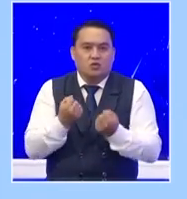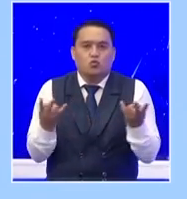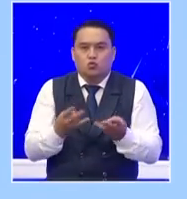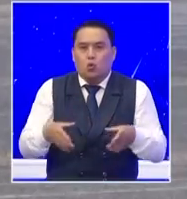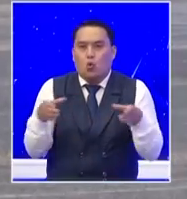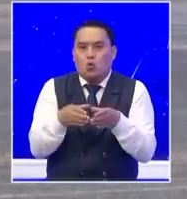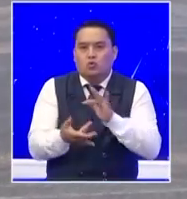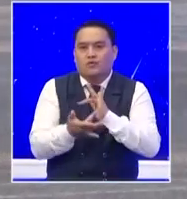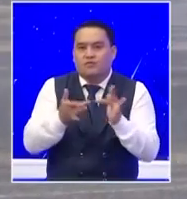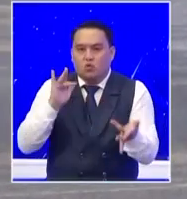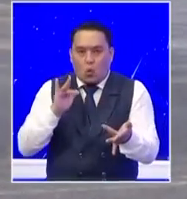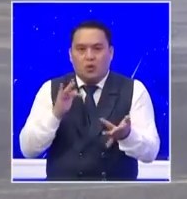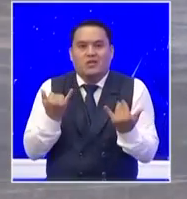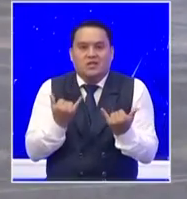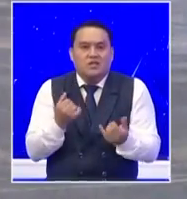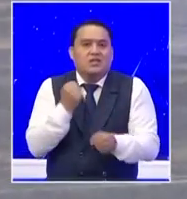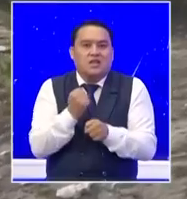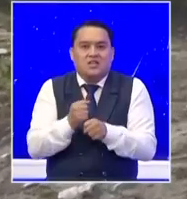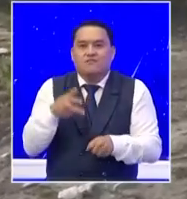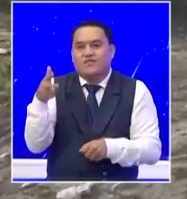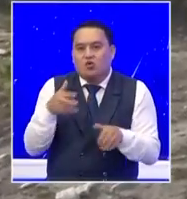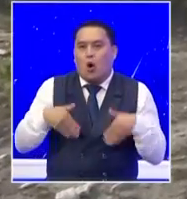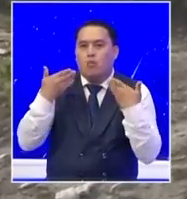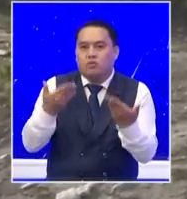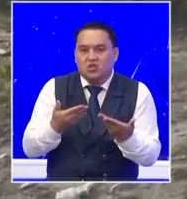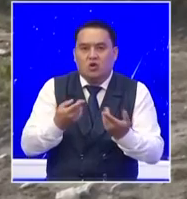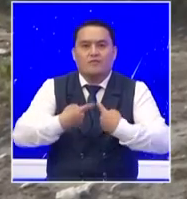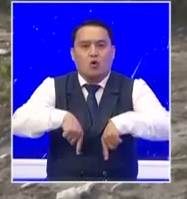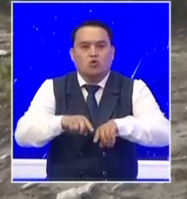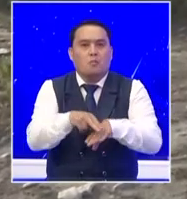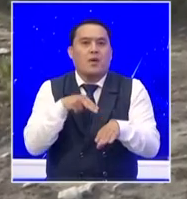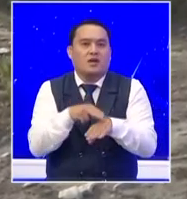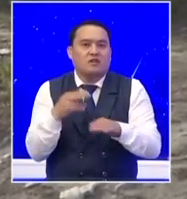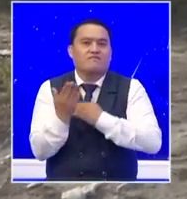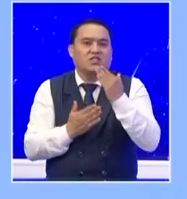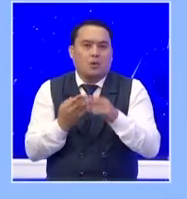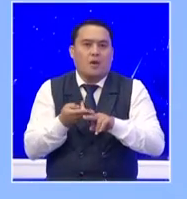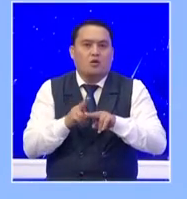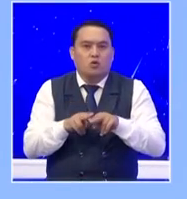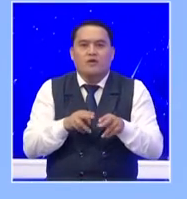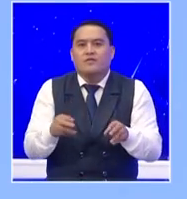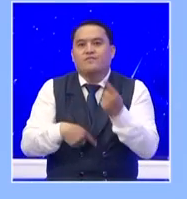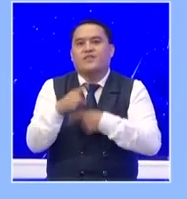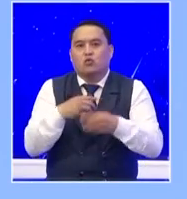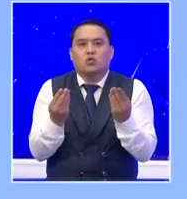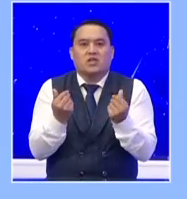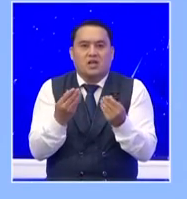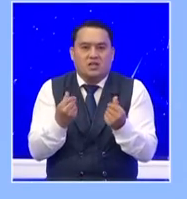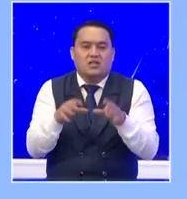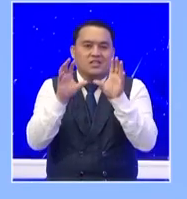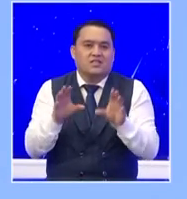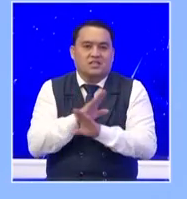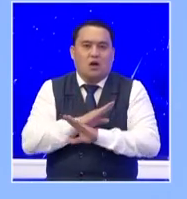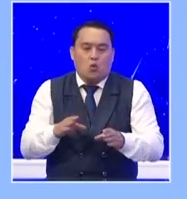создать группы в социальных сетях и делать видеообращения к ответственным органам. В ближайшее время стражи порядка вернут деньги за